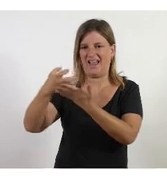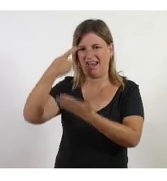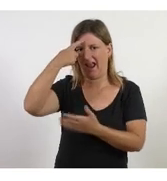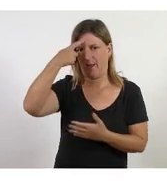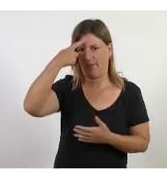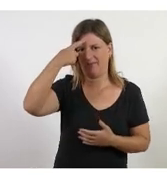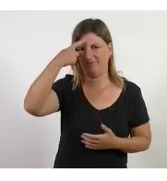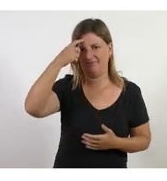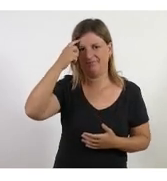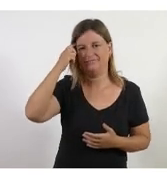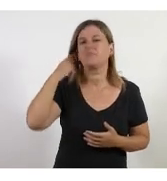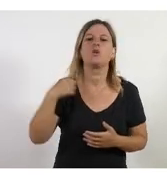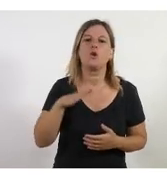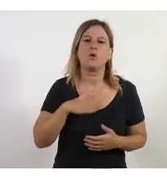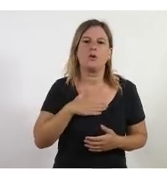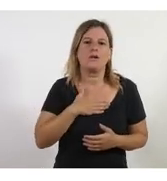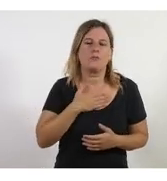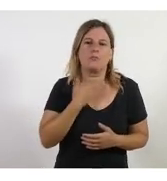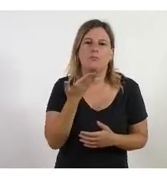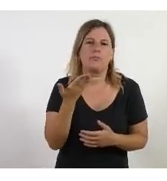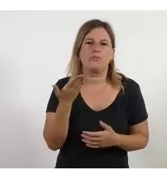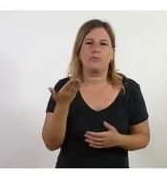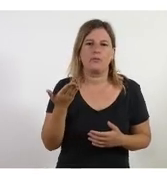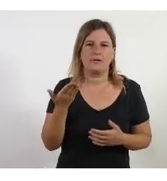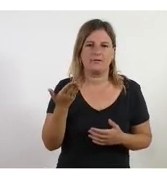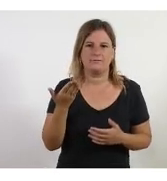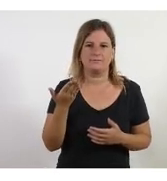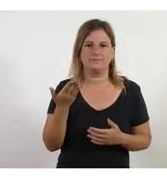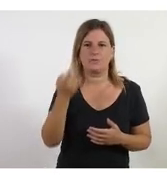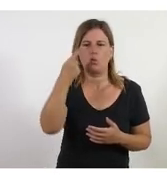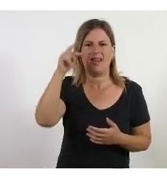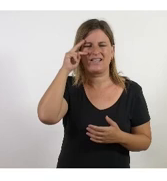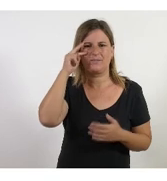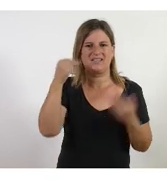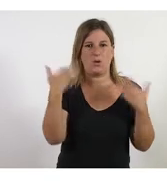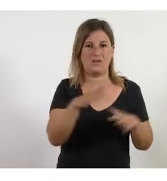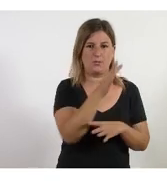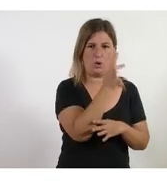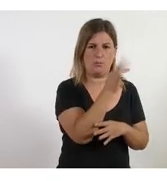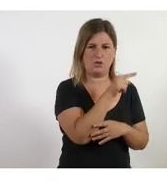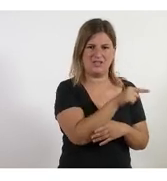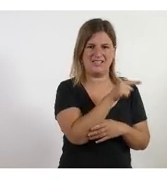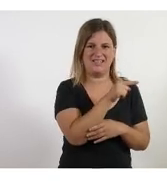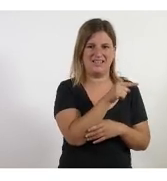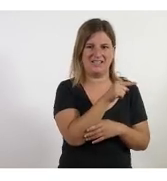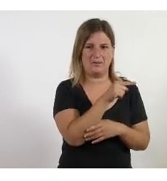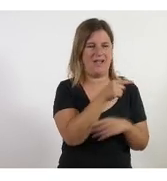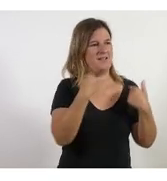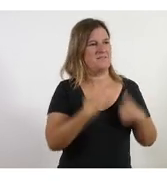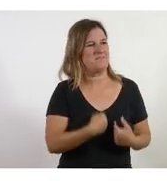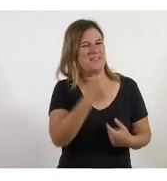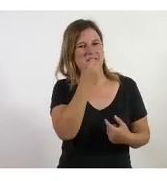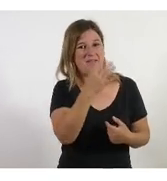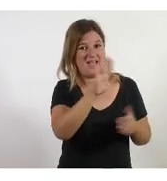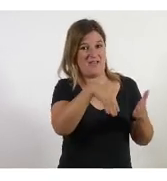Perquè puc tenir una experiència... de qualsevol tipus, positiva, una cosa que a mi em fa sentir bé,